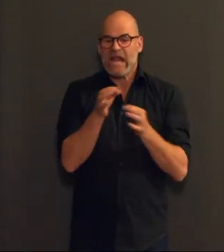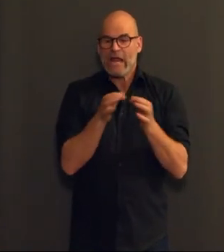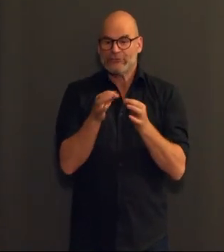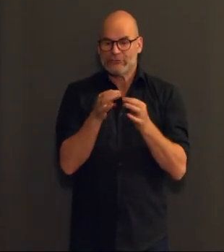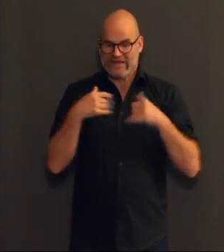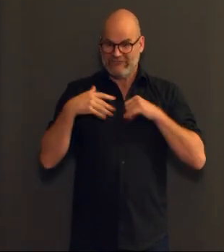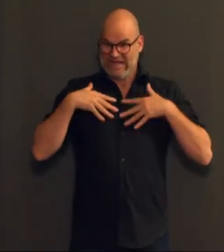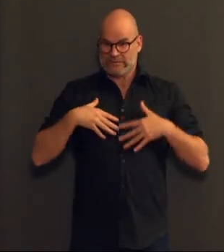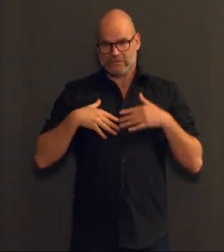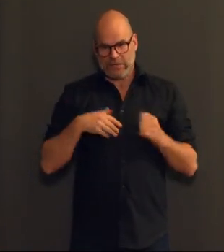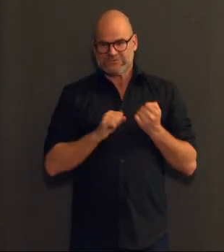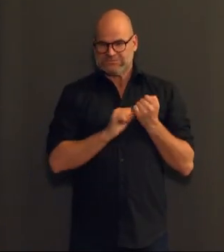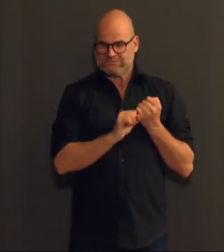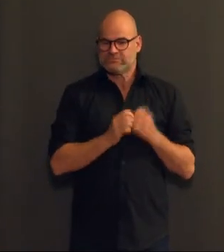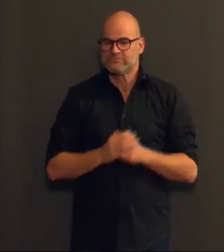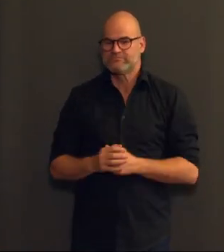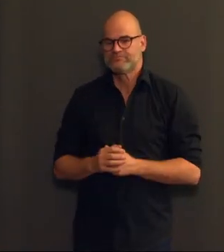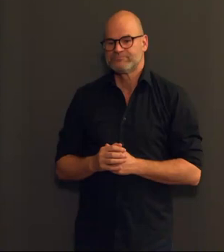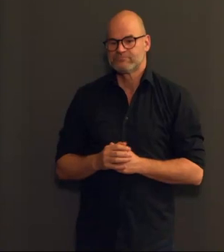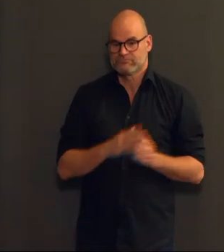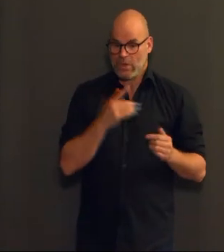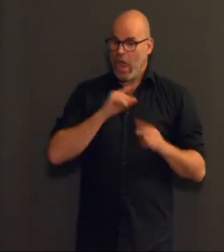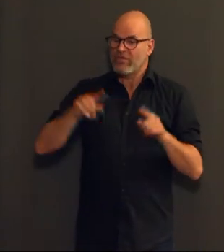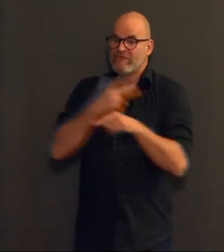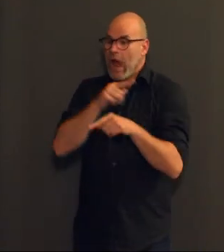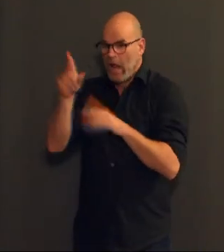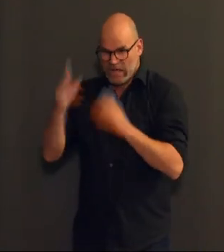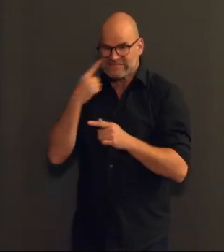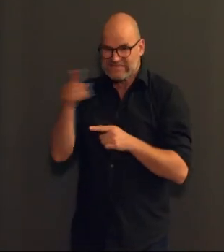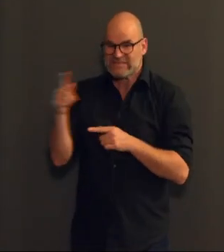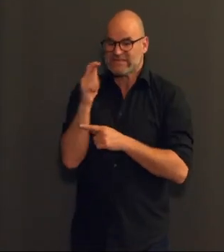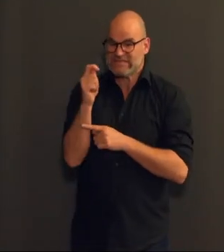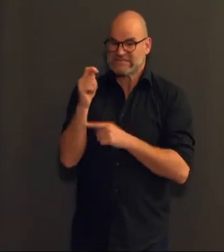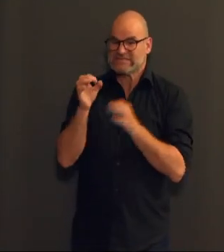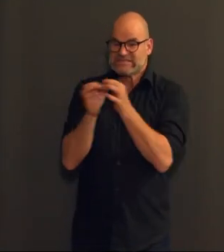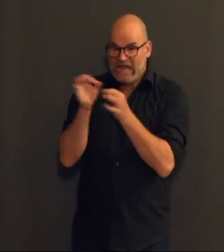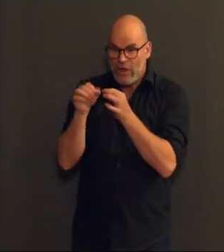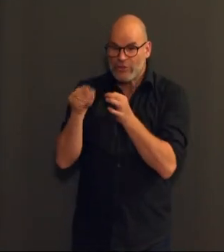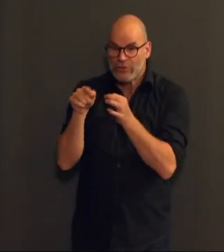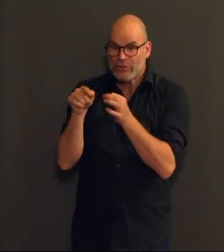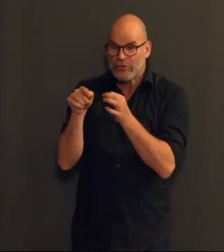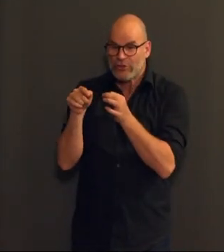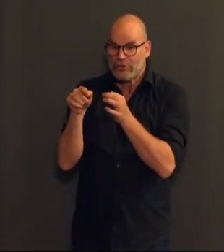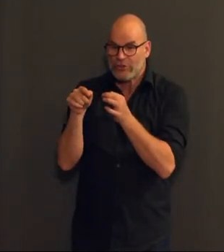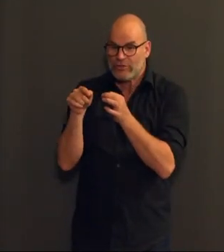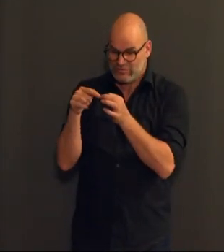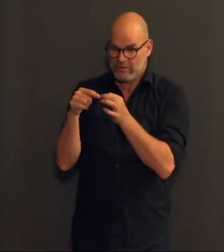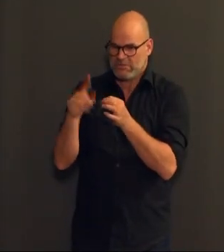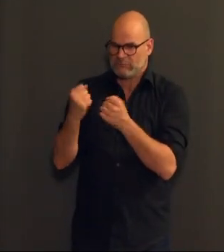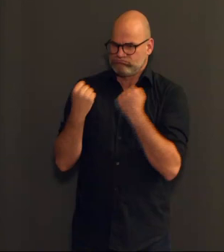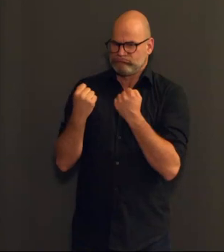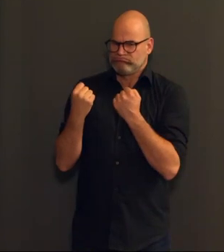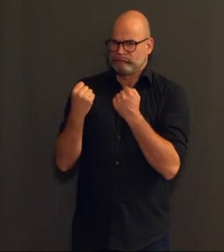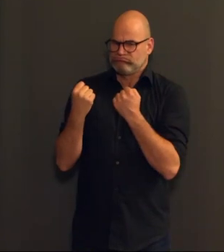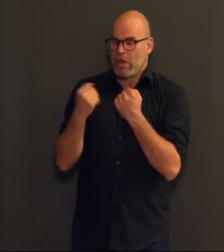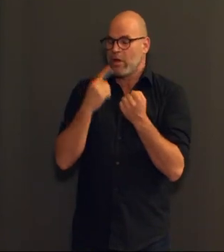die T-cellen, virussen, kunnen daar veel moeilijker aan ontsnappen dan aan onze antistoffen. Die T-cellen, in tegenstelling tot